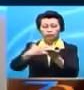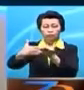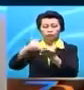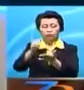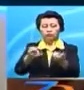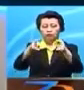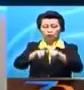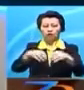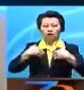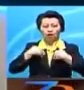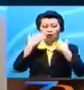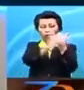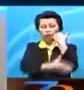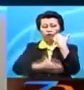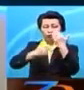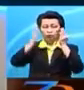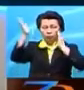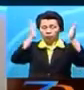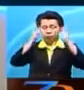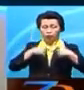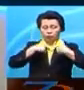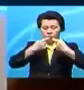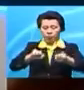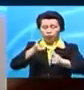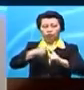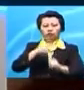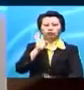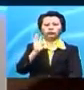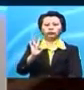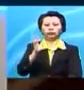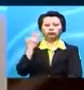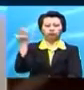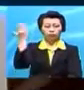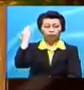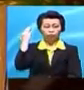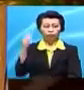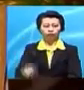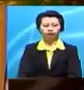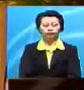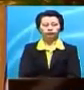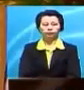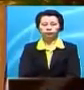yang berlangsung di seluruh negara sejak Julai lalu.